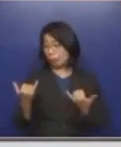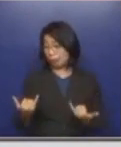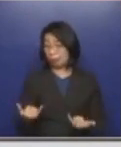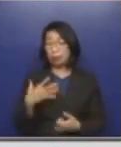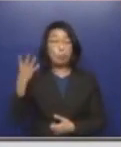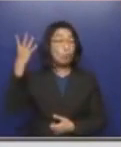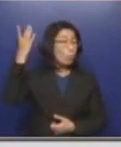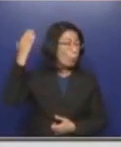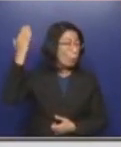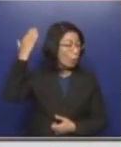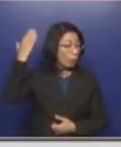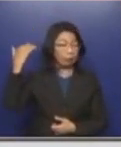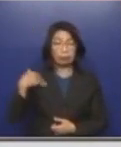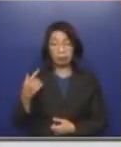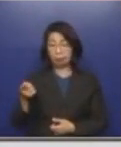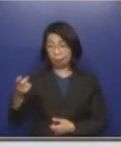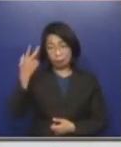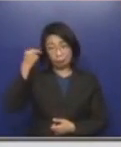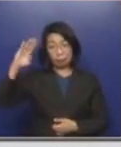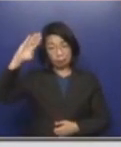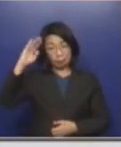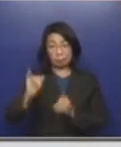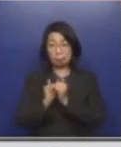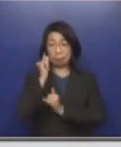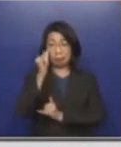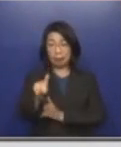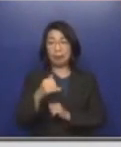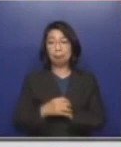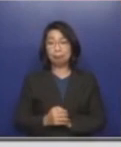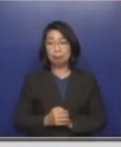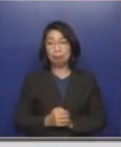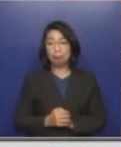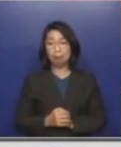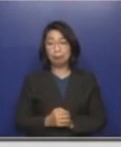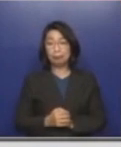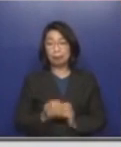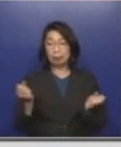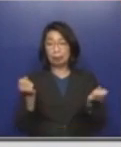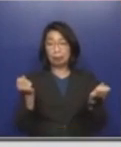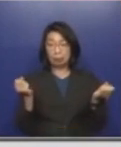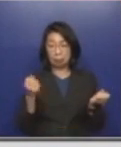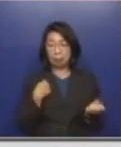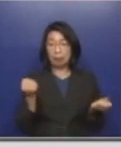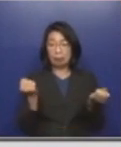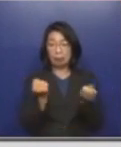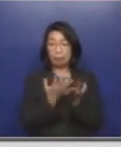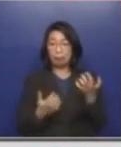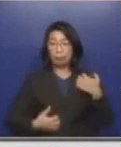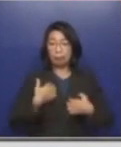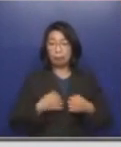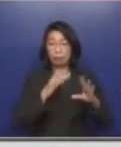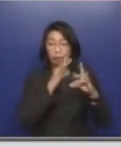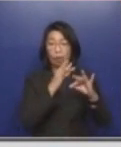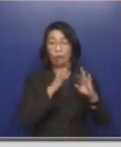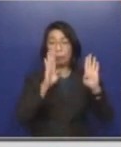มื่อวานก่อนเนี่ยครับที่ท่านไปเยี่ยมพี่น้องประชาชนที่ประสบภัยจากปัญหาเรื่องระย